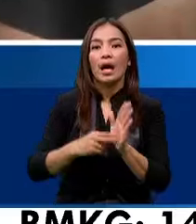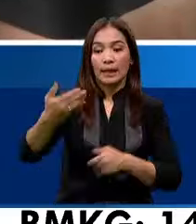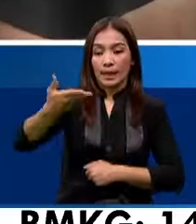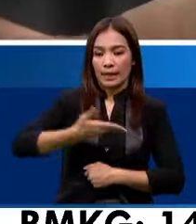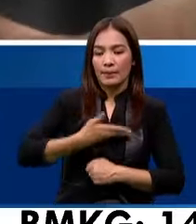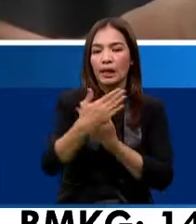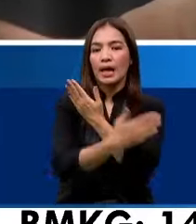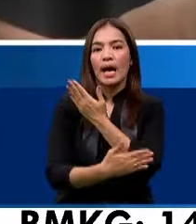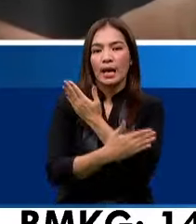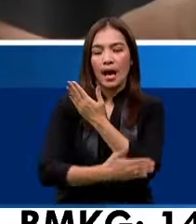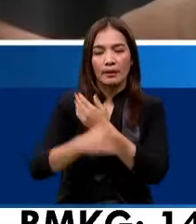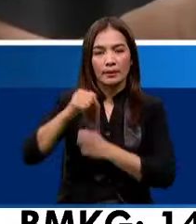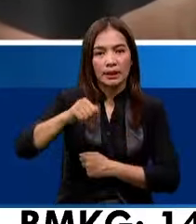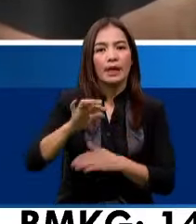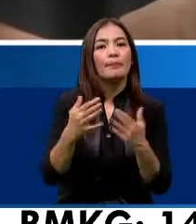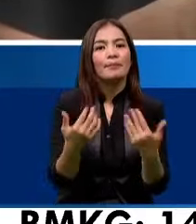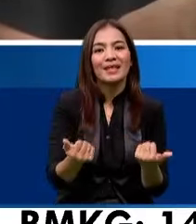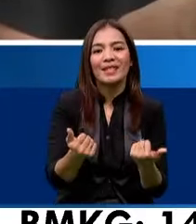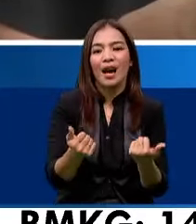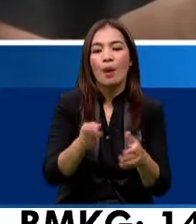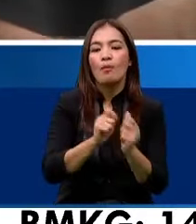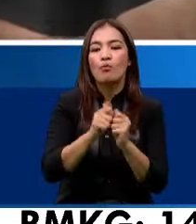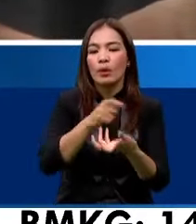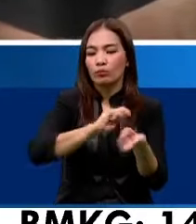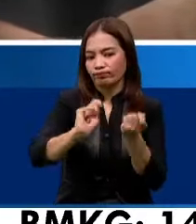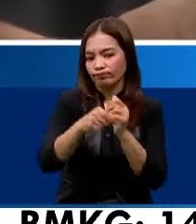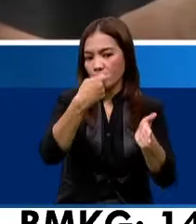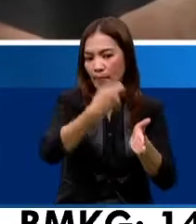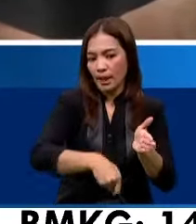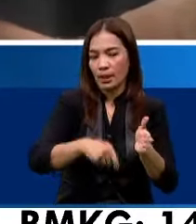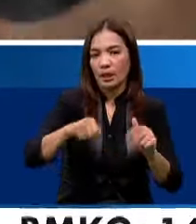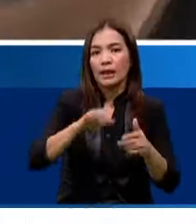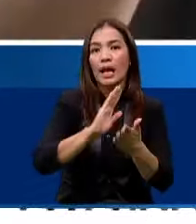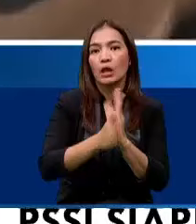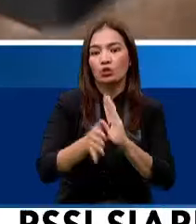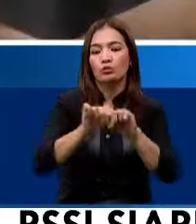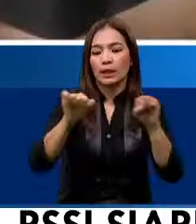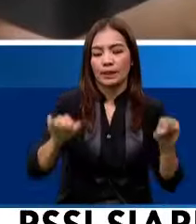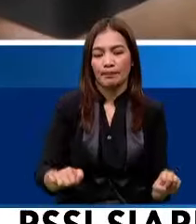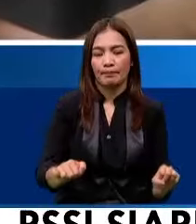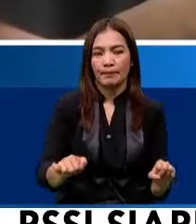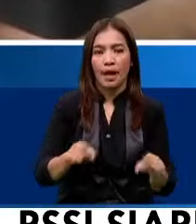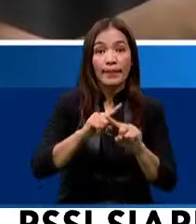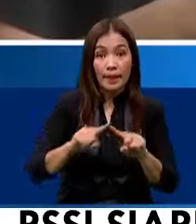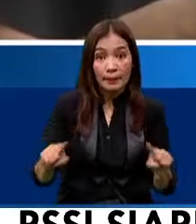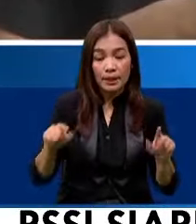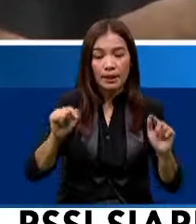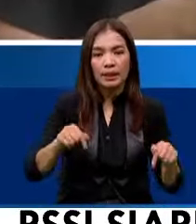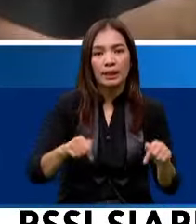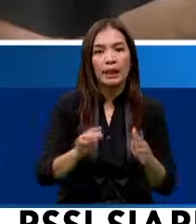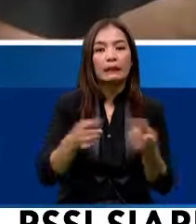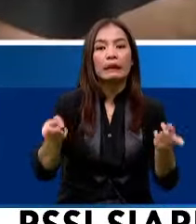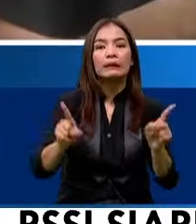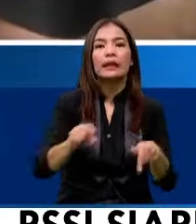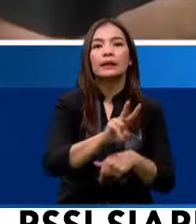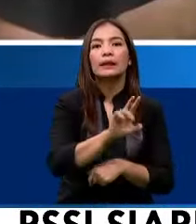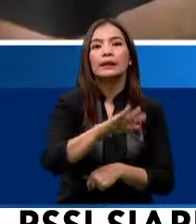badan penerima negara ini bisa kemudian melakukan reformasi pajak itu secara sistematis Nah Tapi tetap saja itu kan tidak akan terjadi tahun